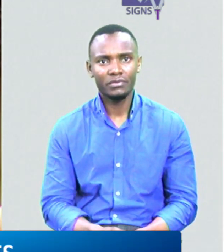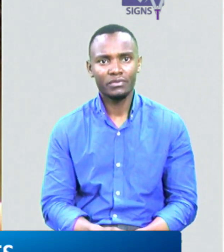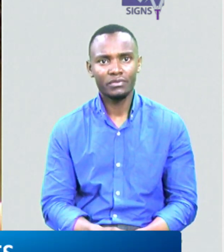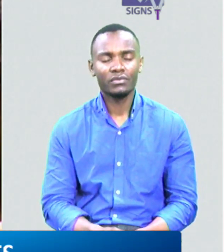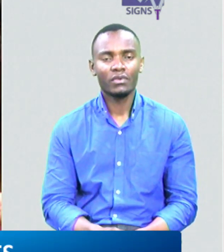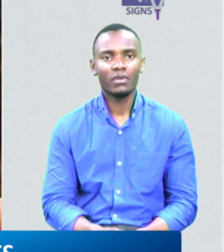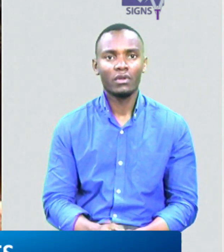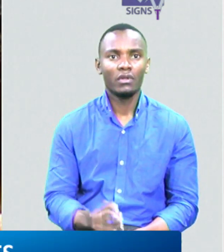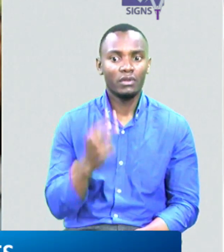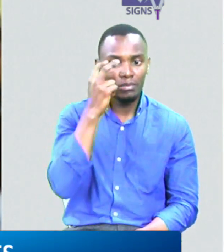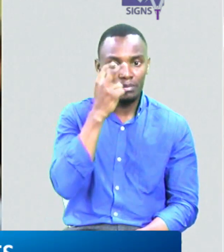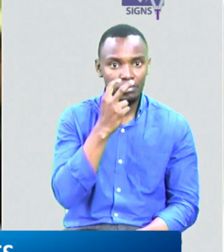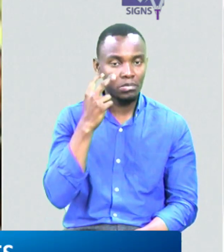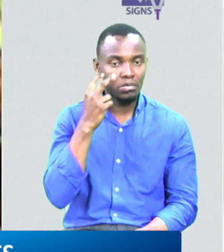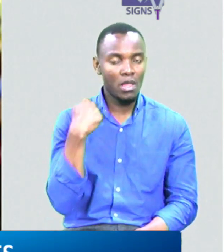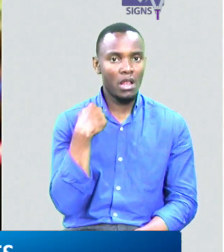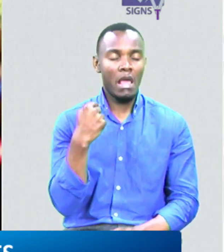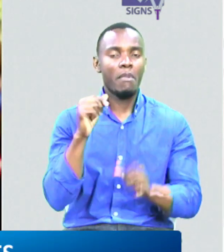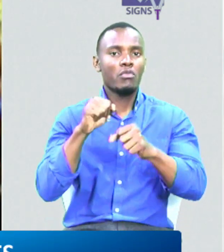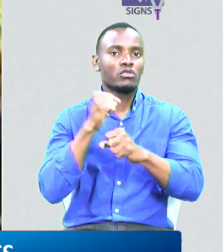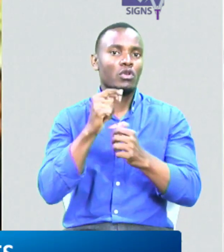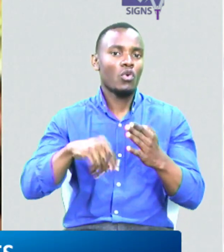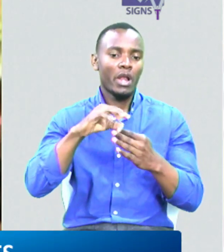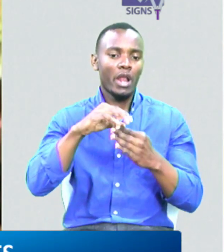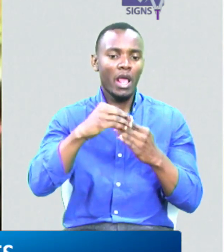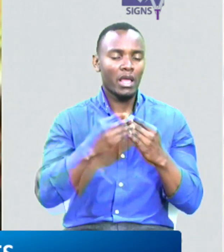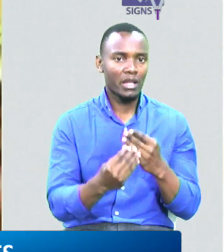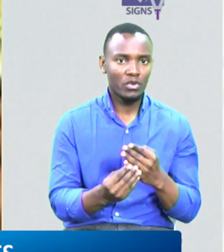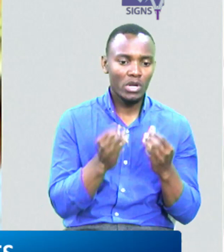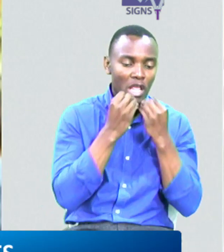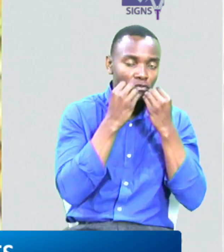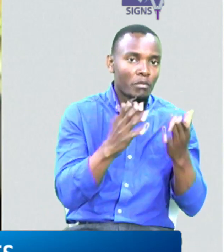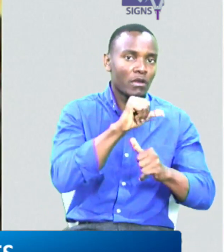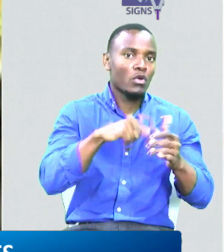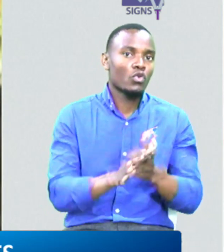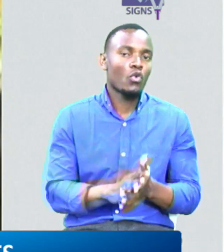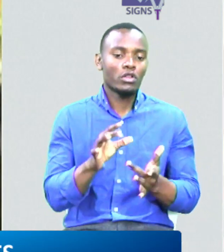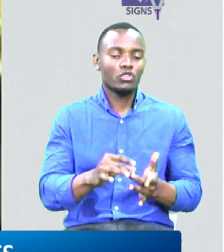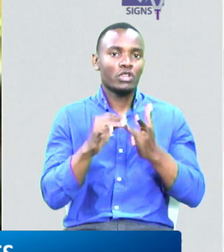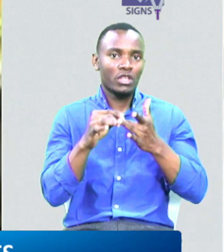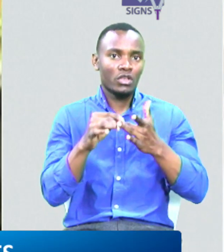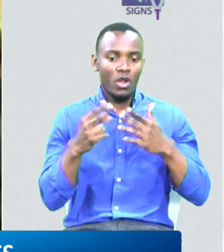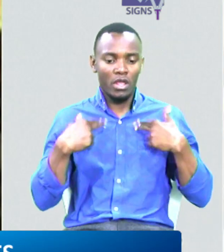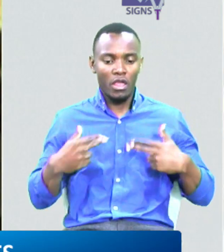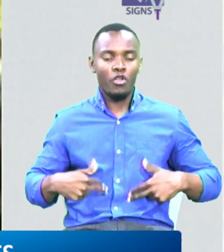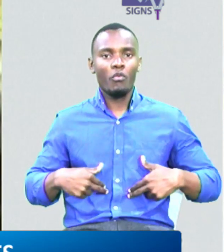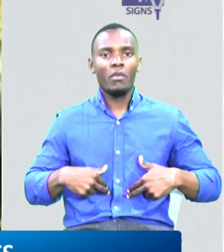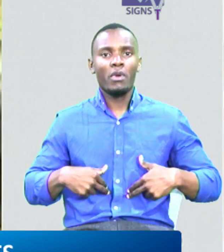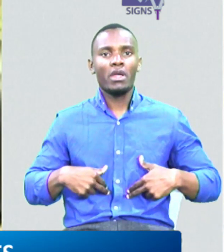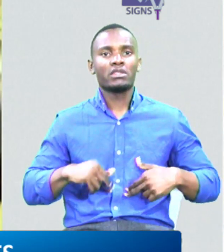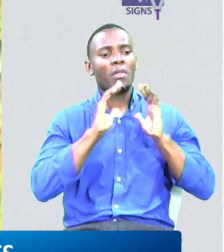niende hadi town center, kukuja hadi KCC, kukuja hadi